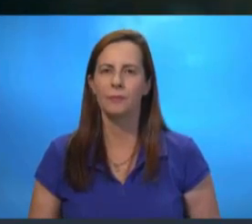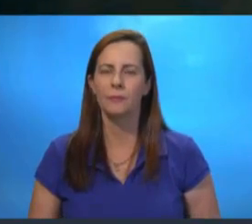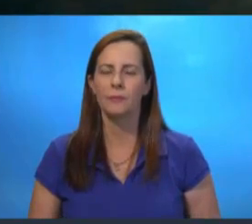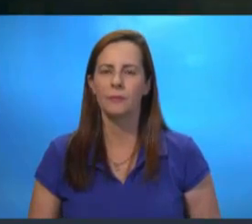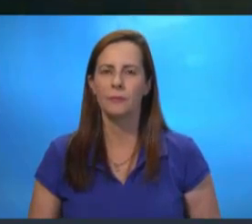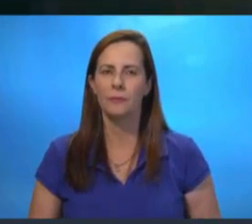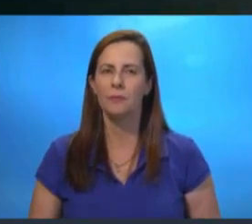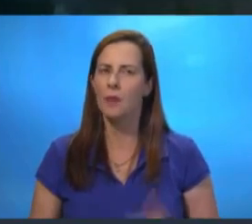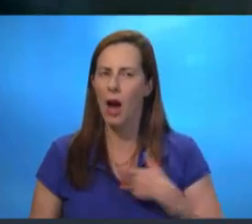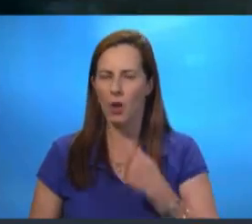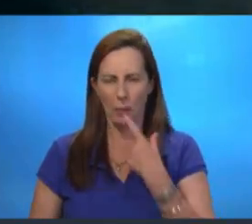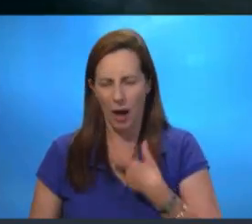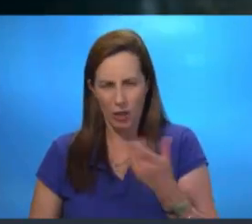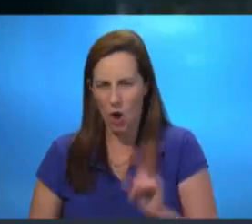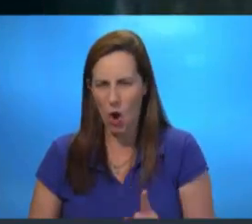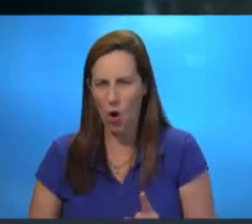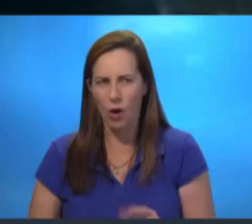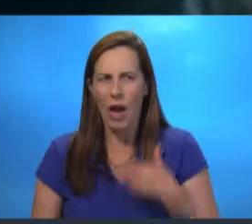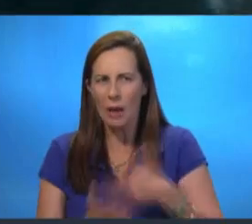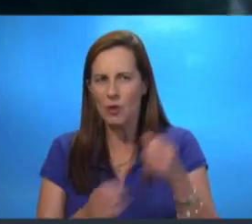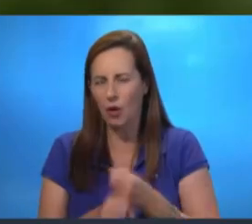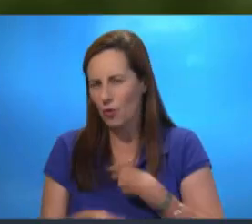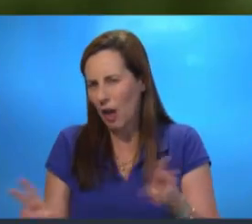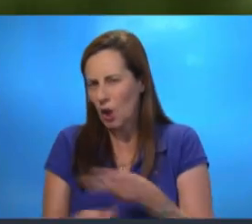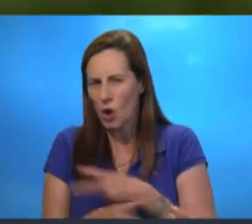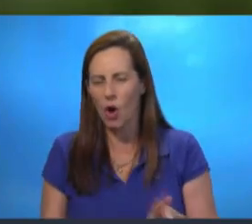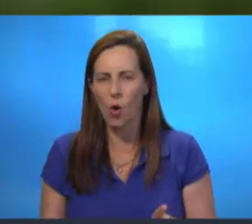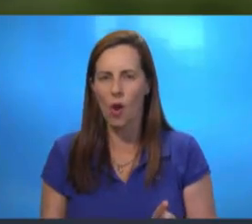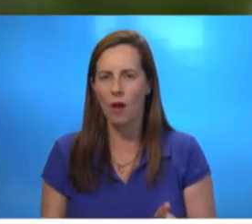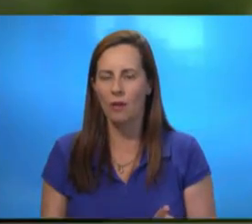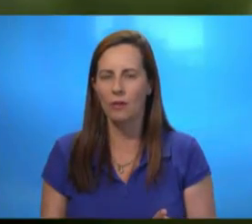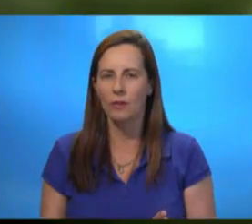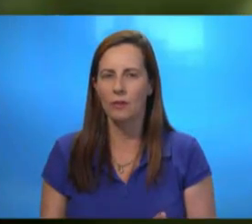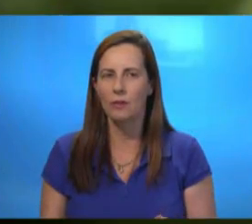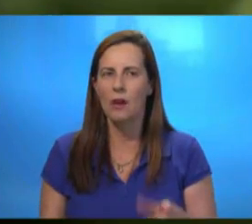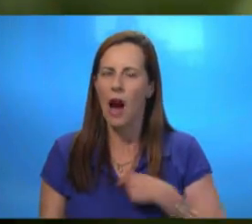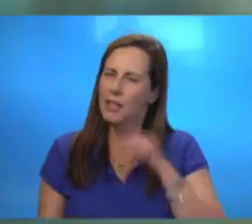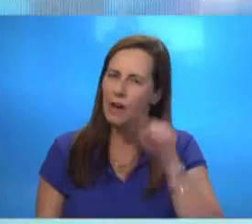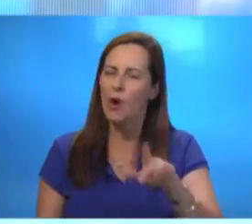אני אומר, אני לא... להמשיך לעבוד אני לא יכול. אני אבוא למקום.